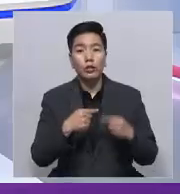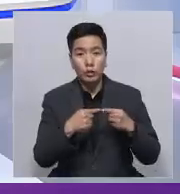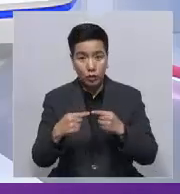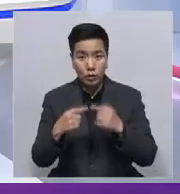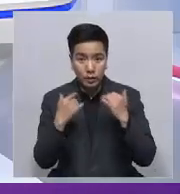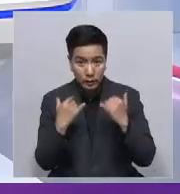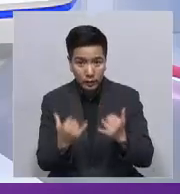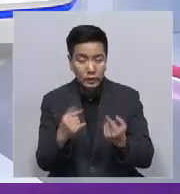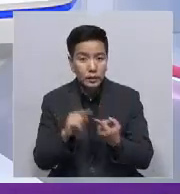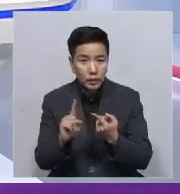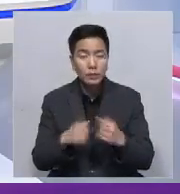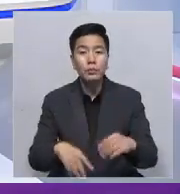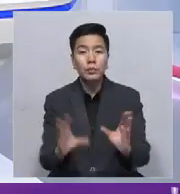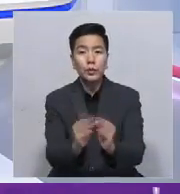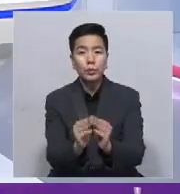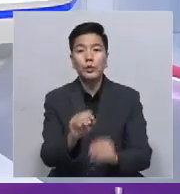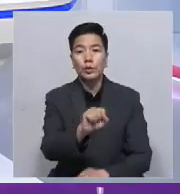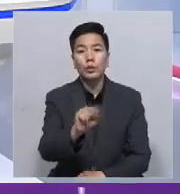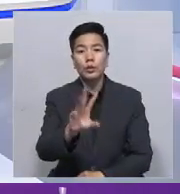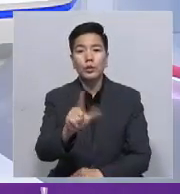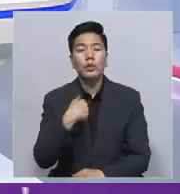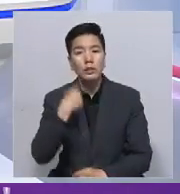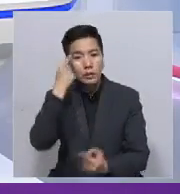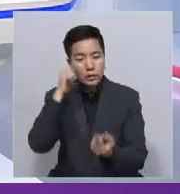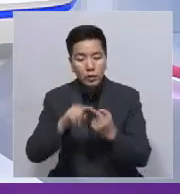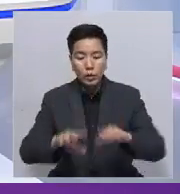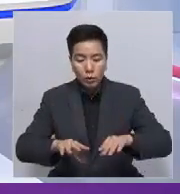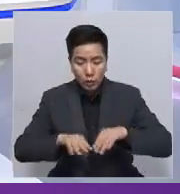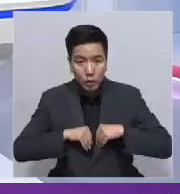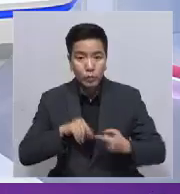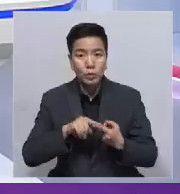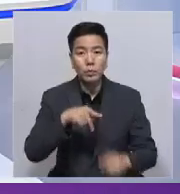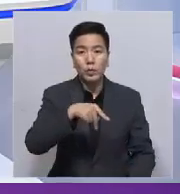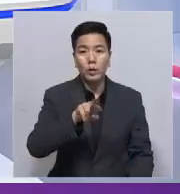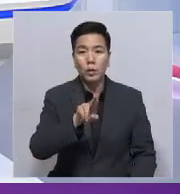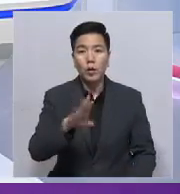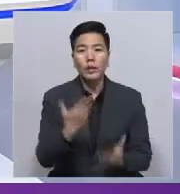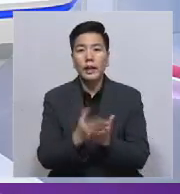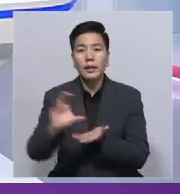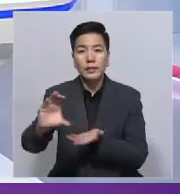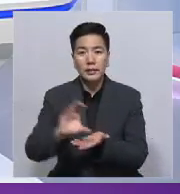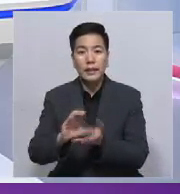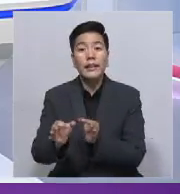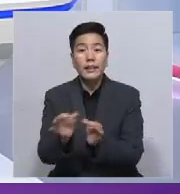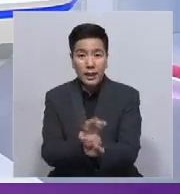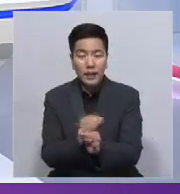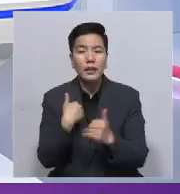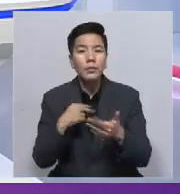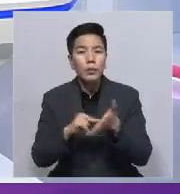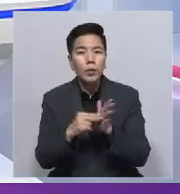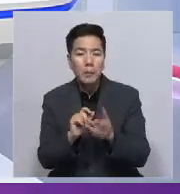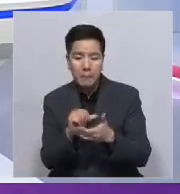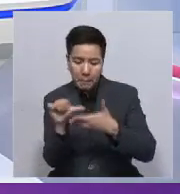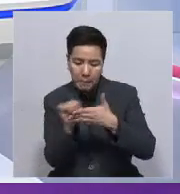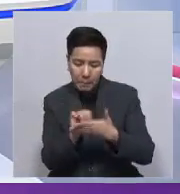รื่อง NBT กันต่อนะคะวันนี้ค่ะที่ประชุมสนช.ก็ได้เห็นชอบรับหลักการร่างพระราชบัญญัติเงินทดแทนนะคะที่รัฐบาลยืนยันว่าเป็น